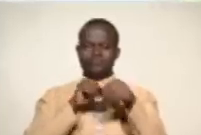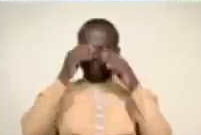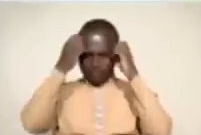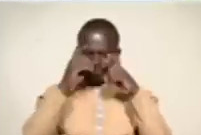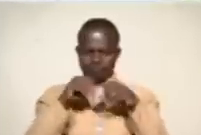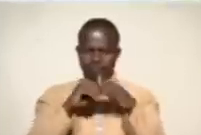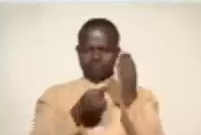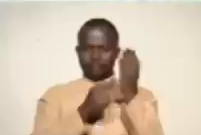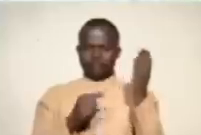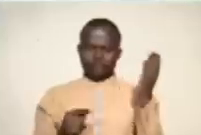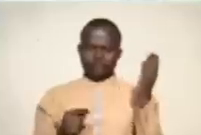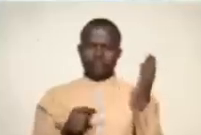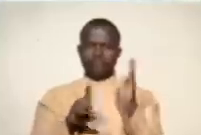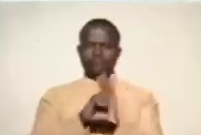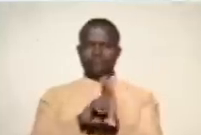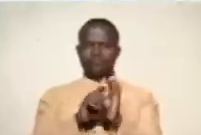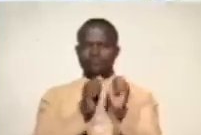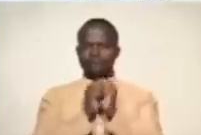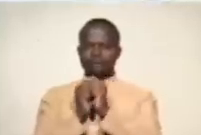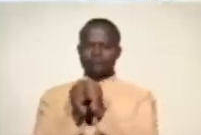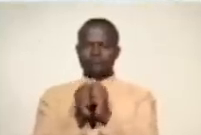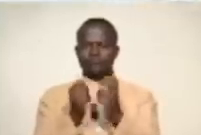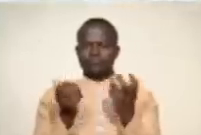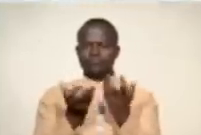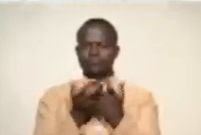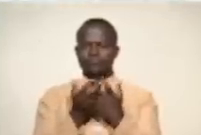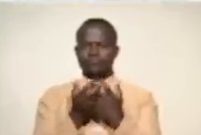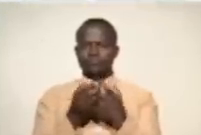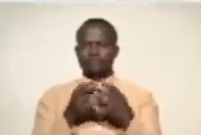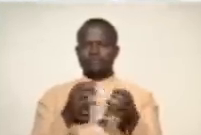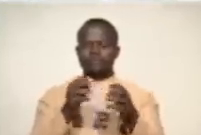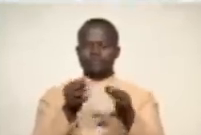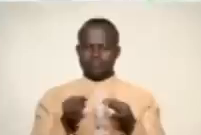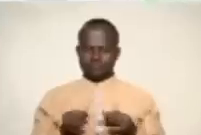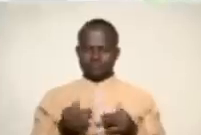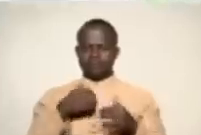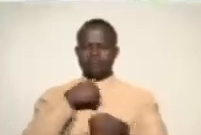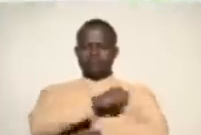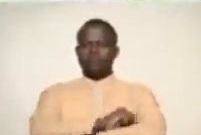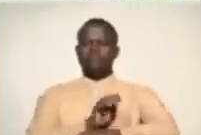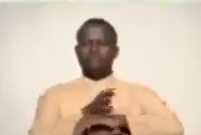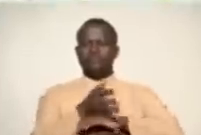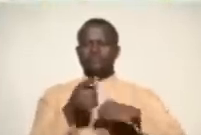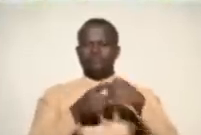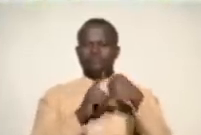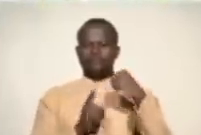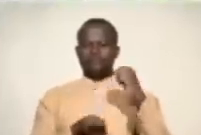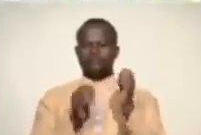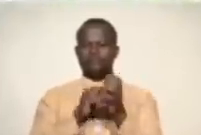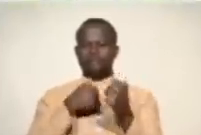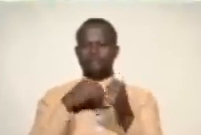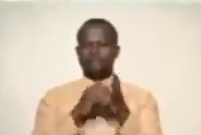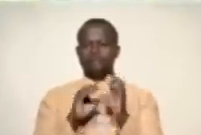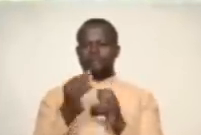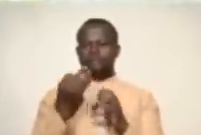n'uburezi, ikoranabuhanga, amategeko ndetse n'ibijyanye n'icungamutungo. Kuri ubu ifite abanyeshuri barenga 600 ikaba inafite icyiciro